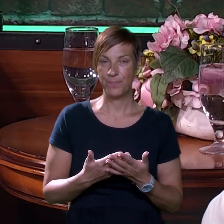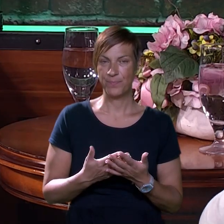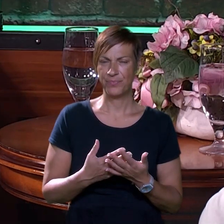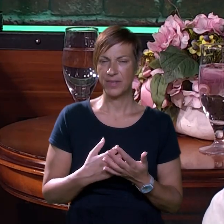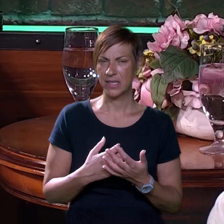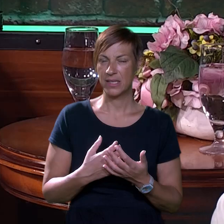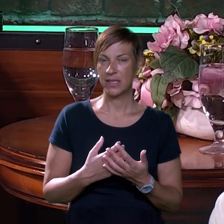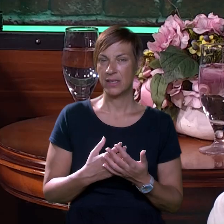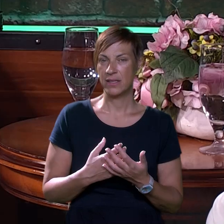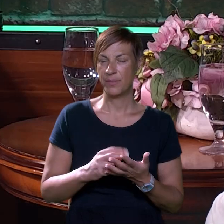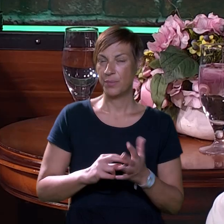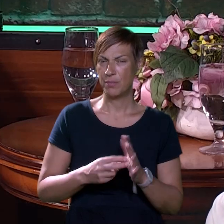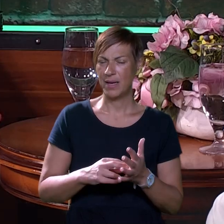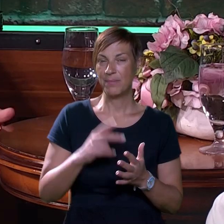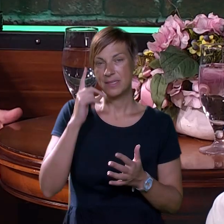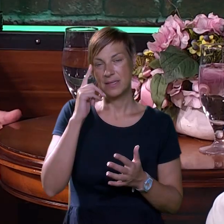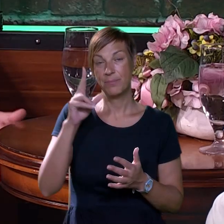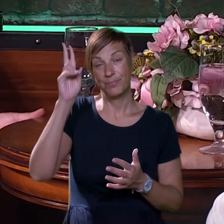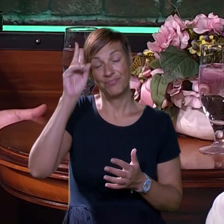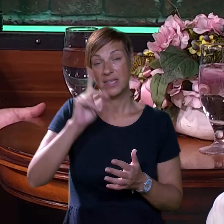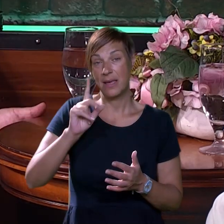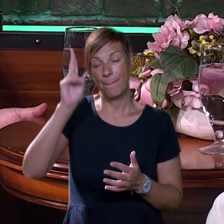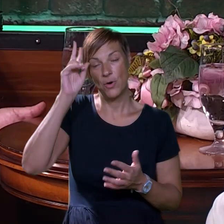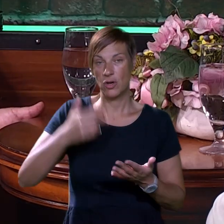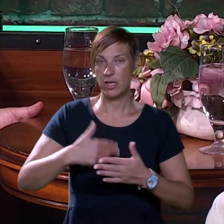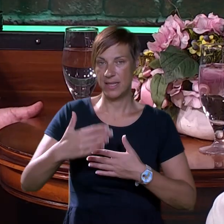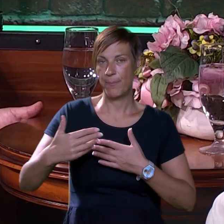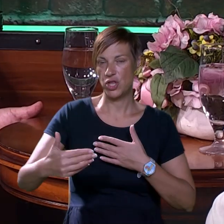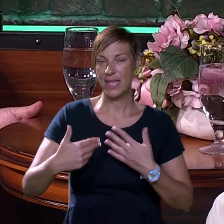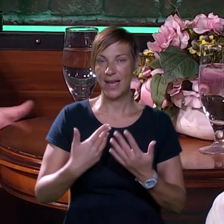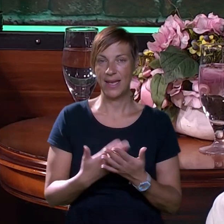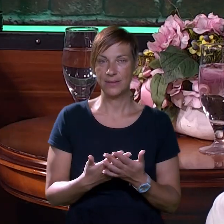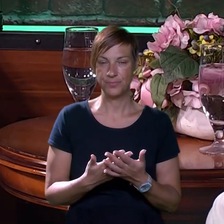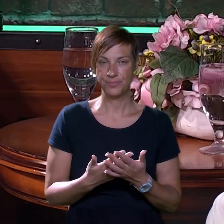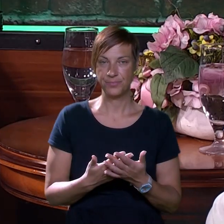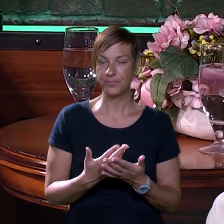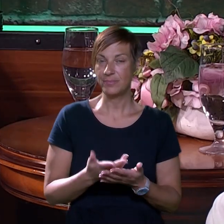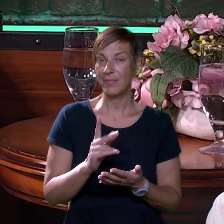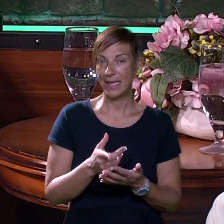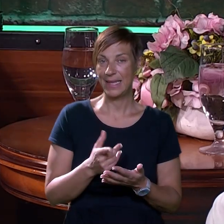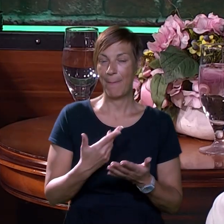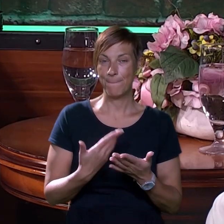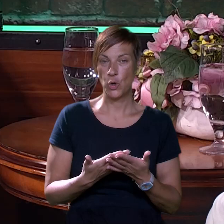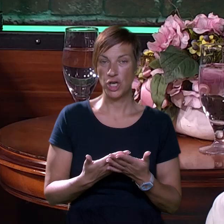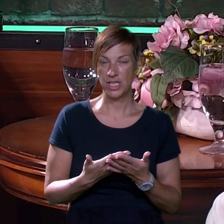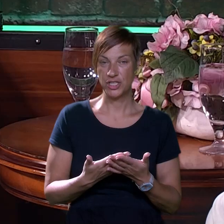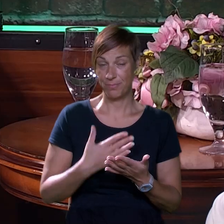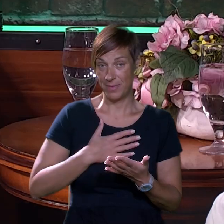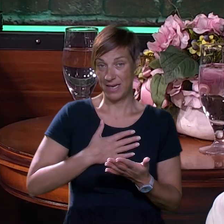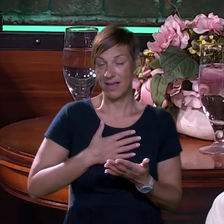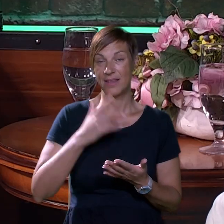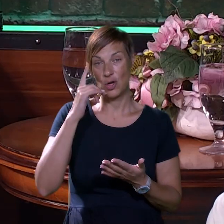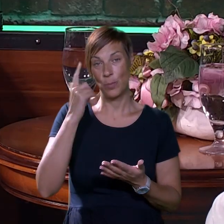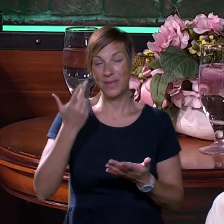Niti imam onu grižnju savjesti. Nije se moglo i idemo dalje. Znači, ti moraš, barem